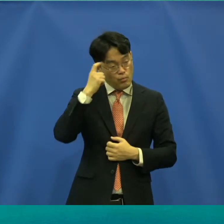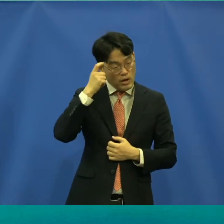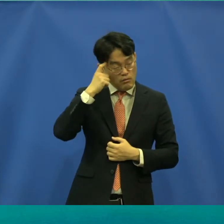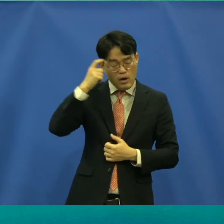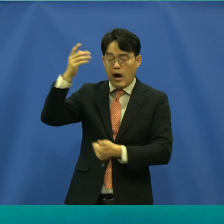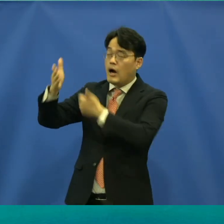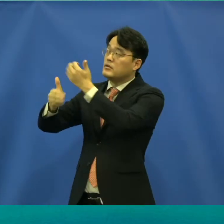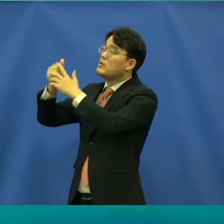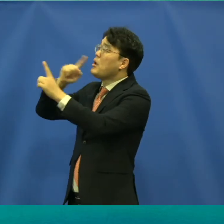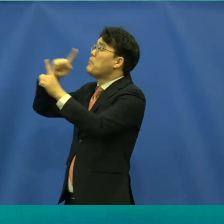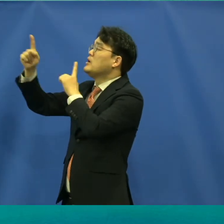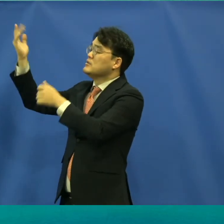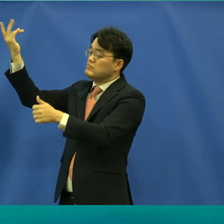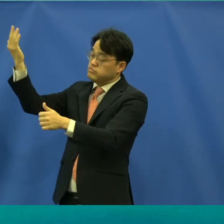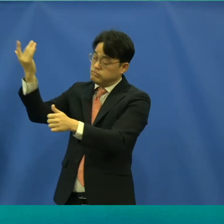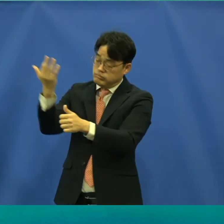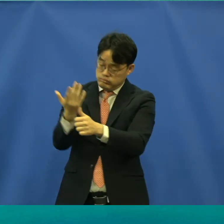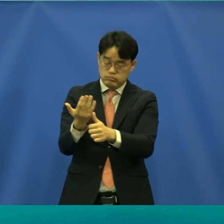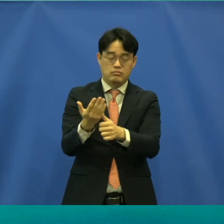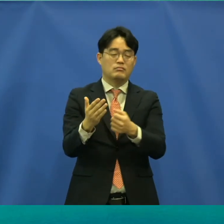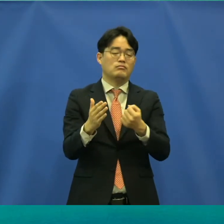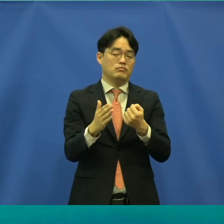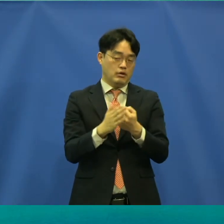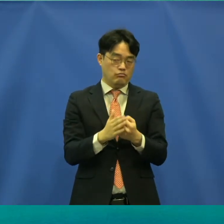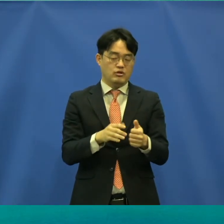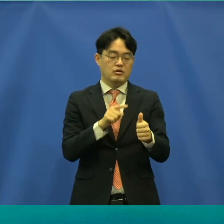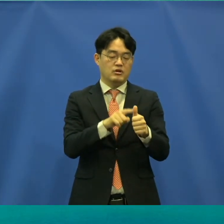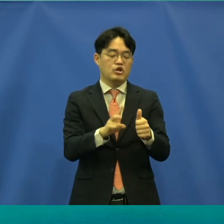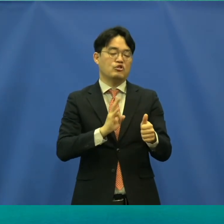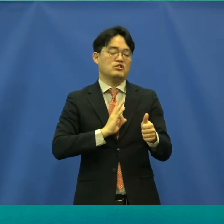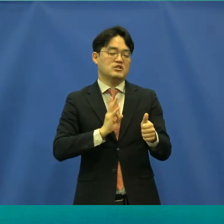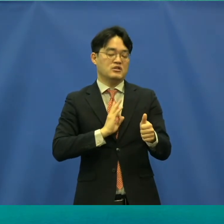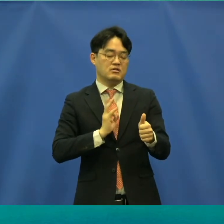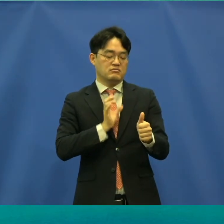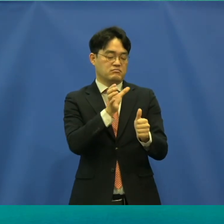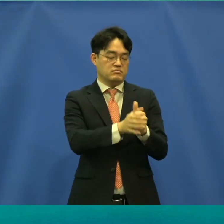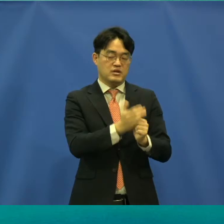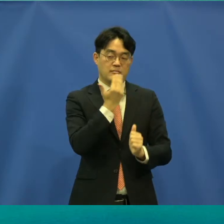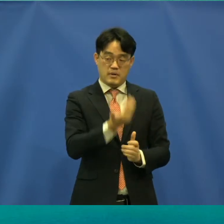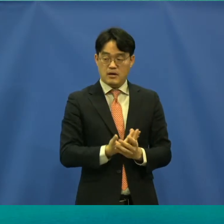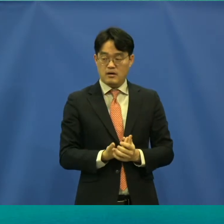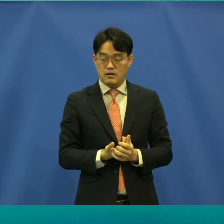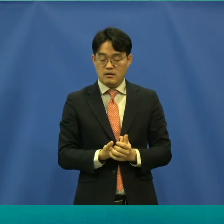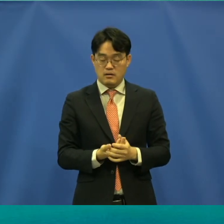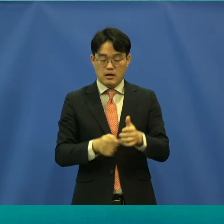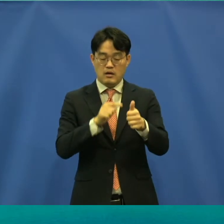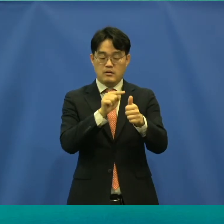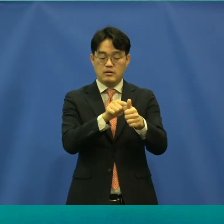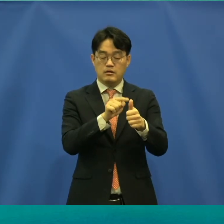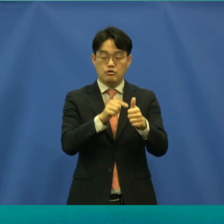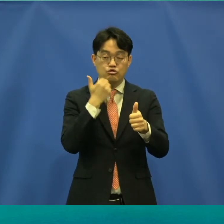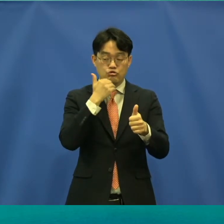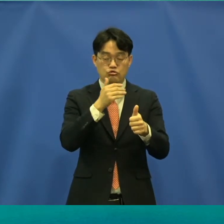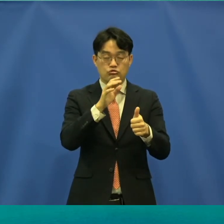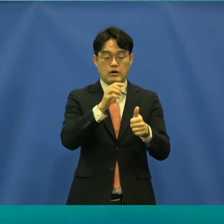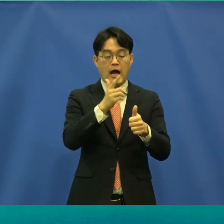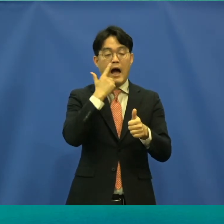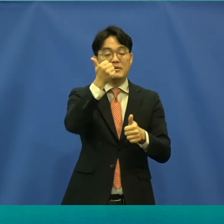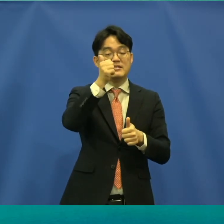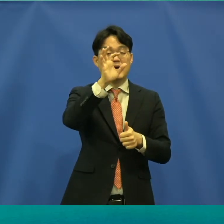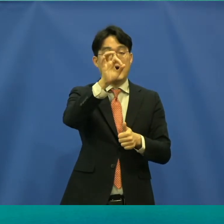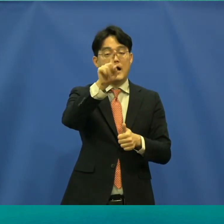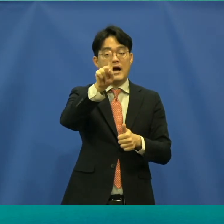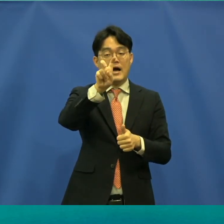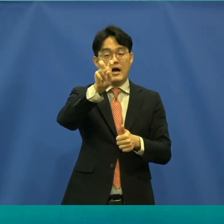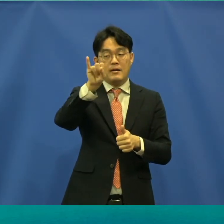아미떼의 그냥 아들이라면 그걸로 끝나는 거예요. 그런데 아미떼의 아들에게, 아들